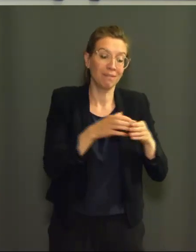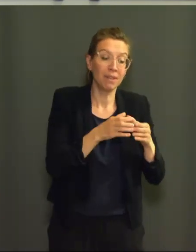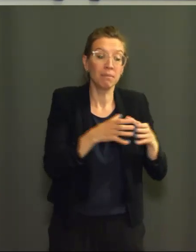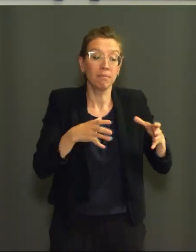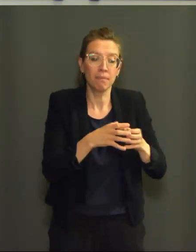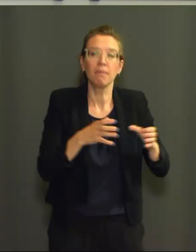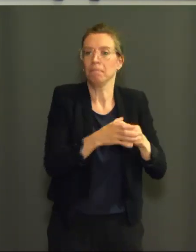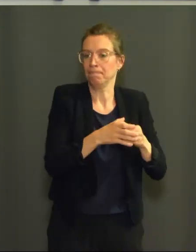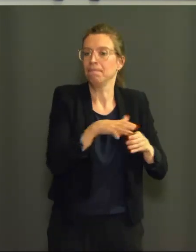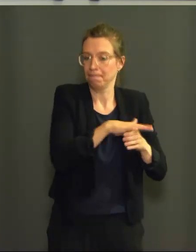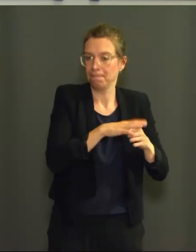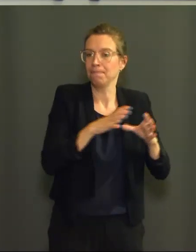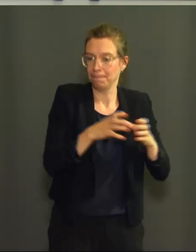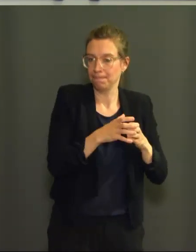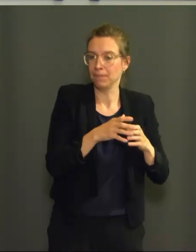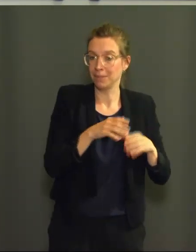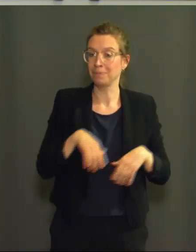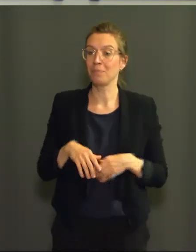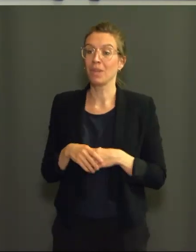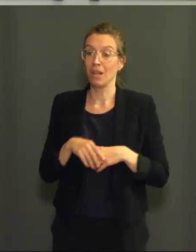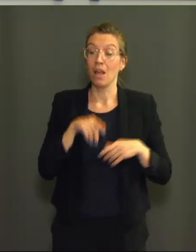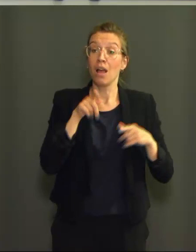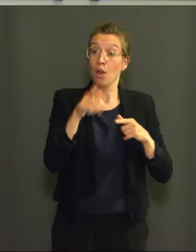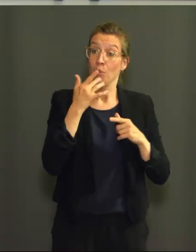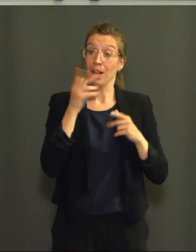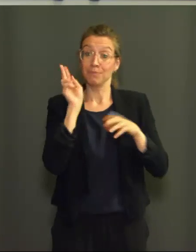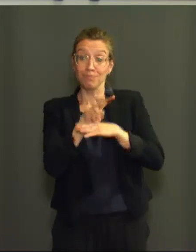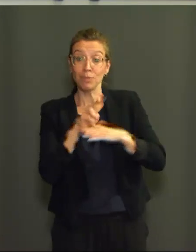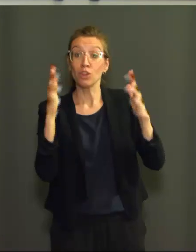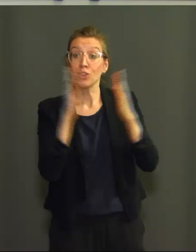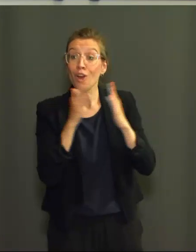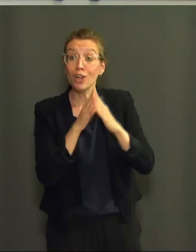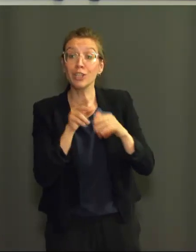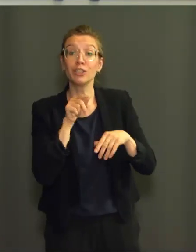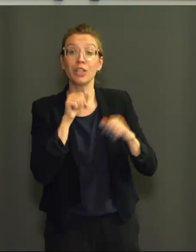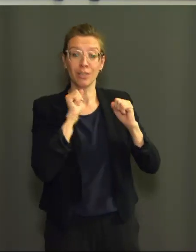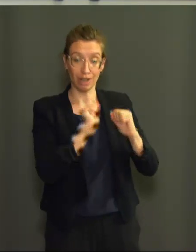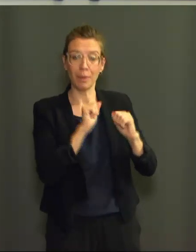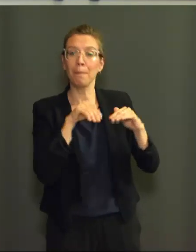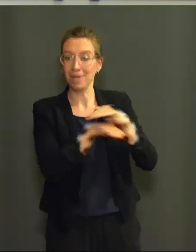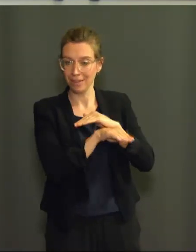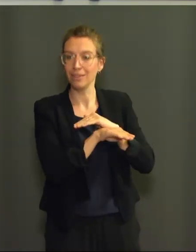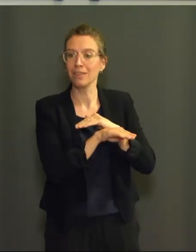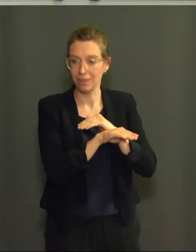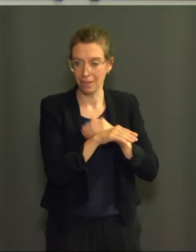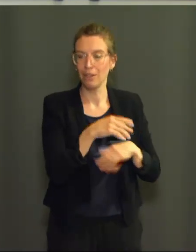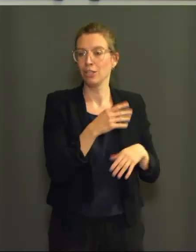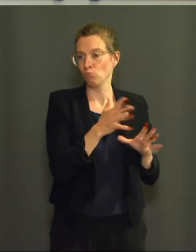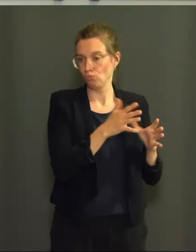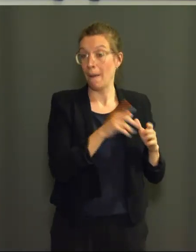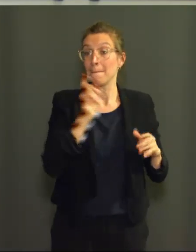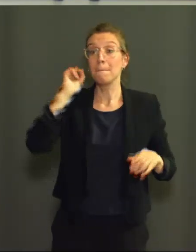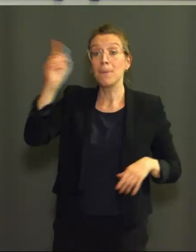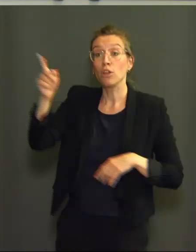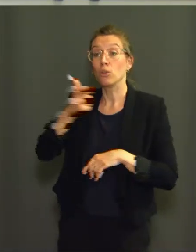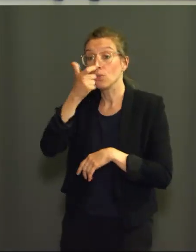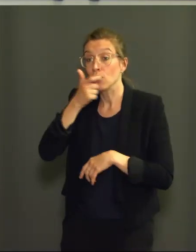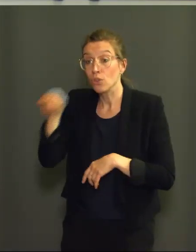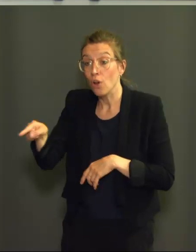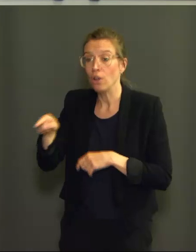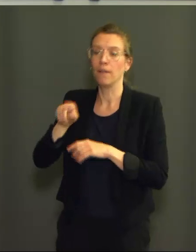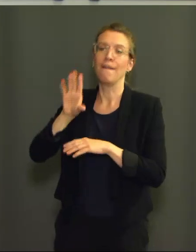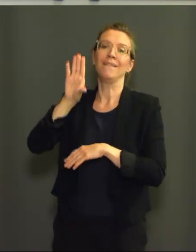50 personen ontvangen. Laten we samen op een veilige manier supporteren voor onze nationale ploeg. We wensen de Rode Duivels alvast